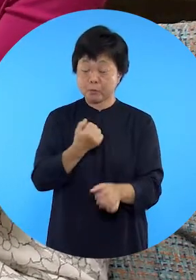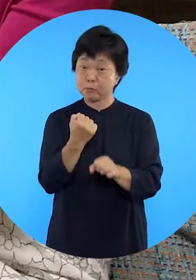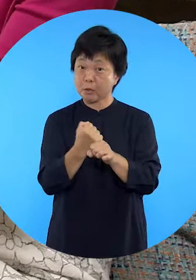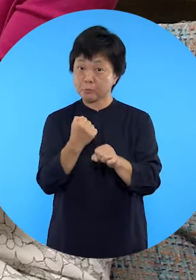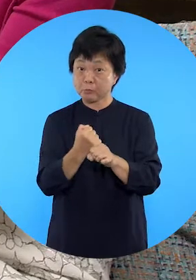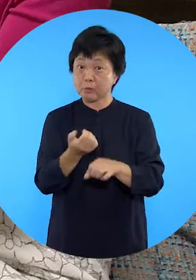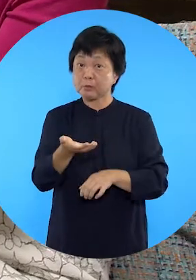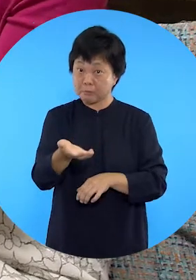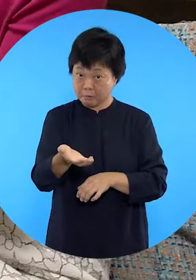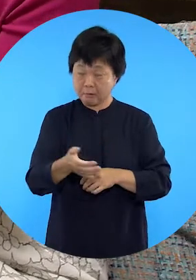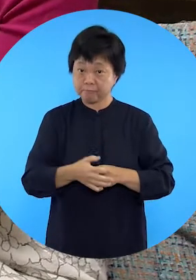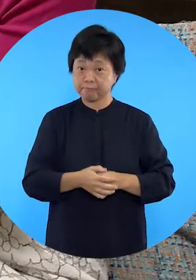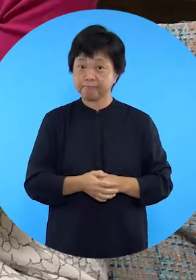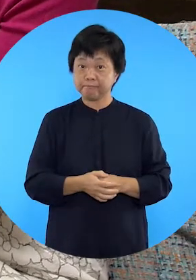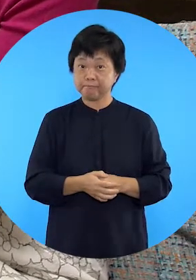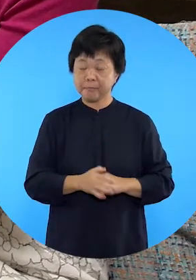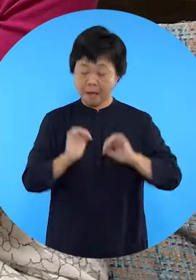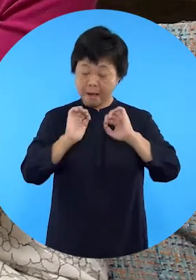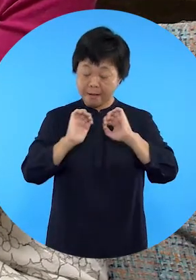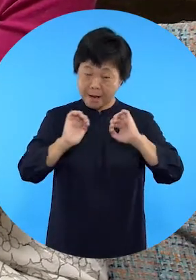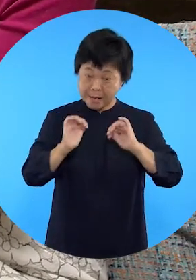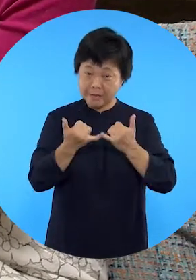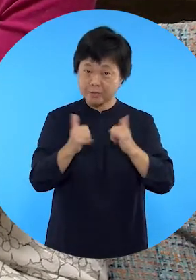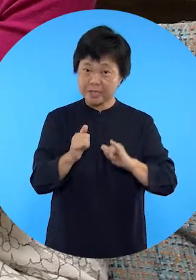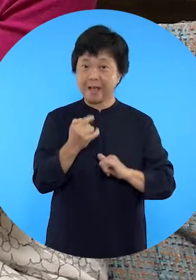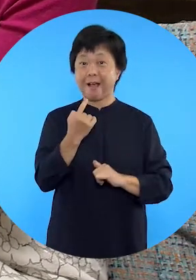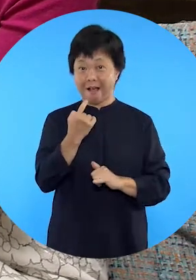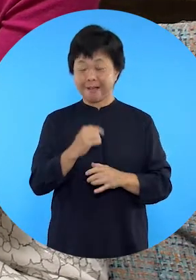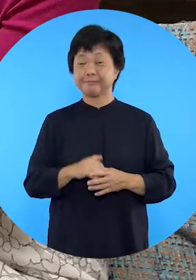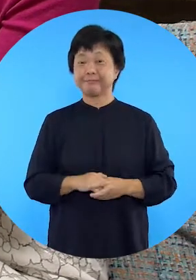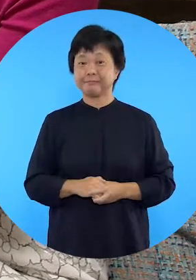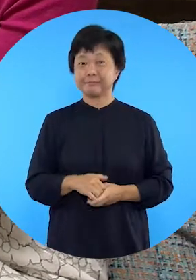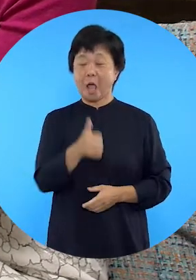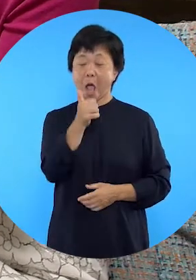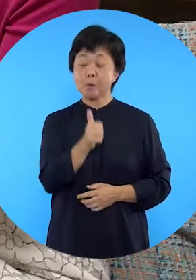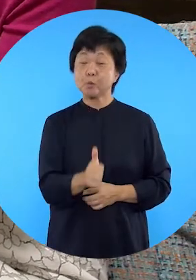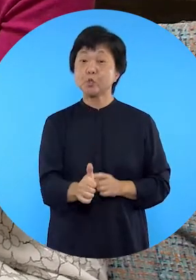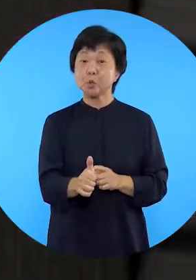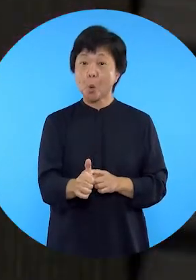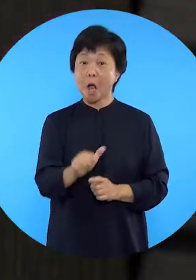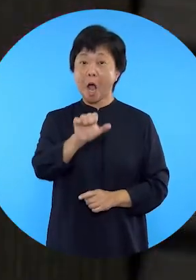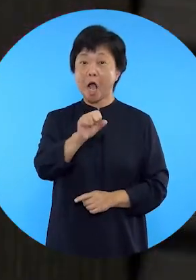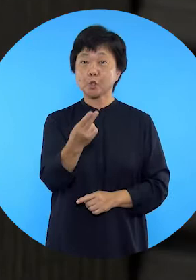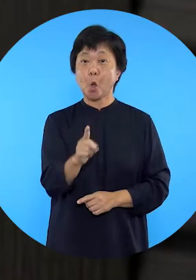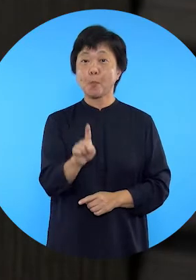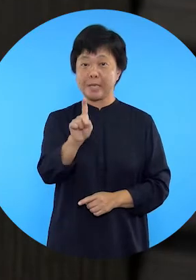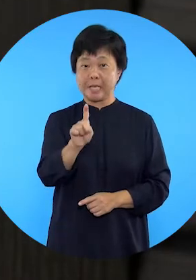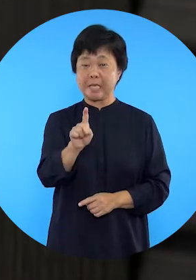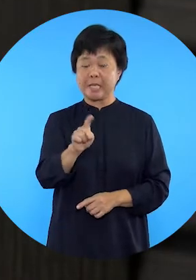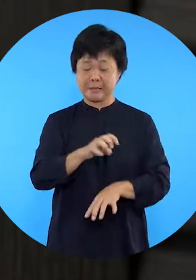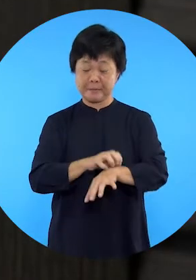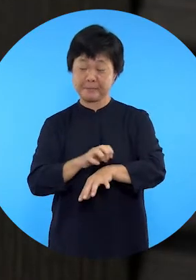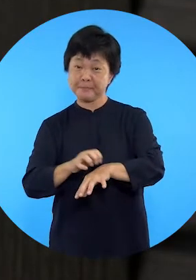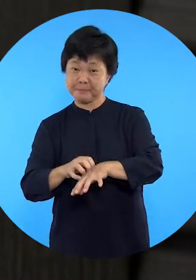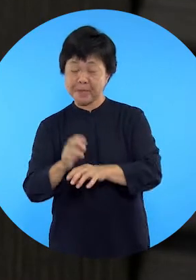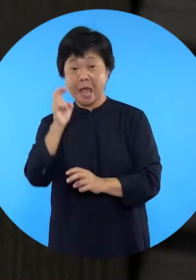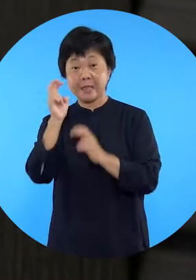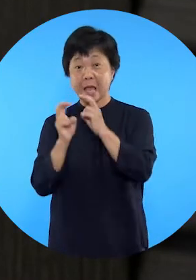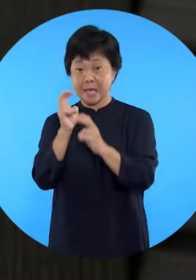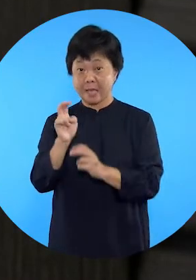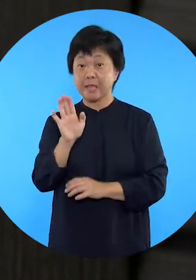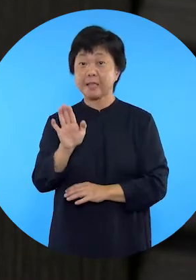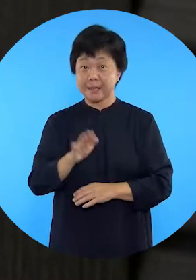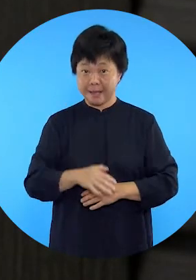ターも作られた、 はい、開発者なんですけれども、息子がですね、あのアトピー肌です